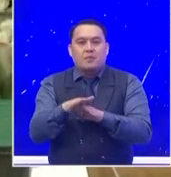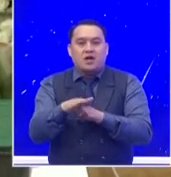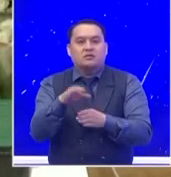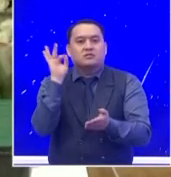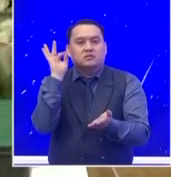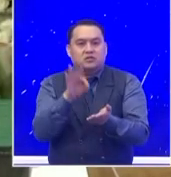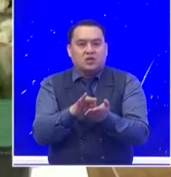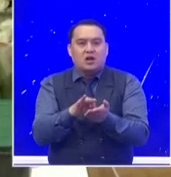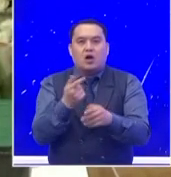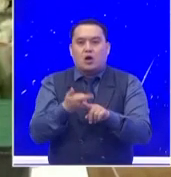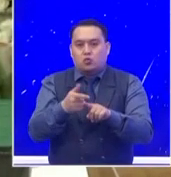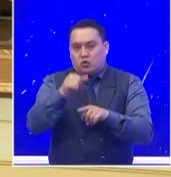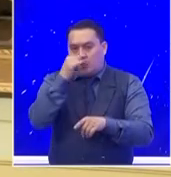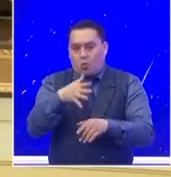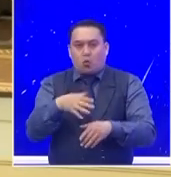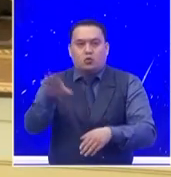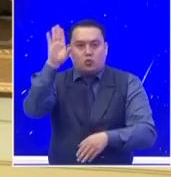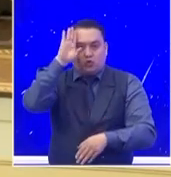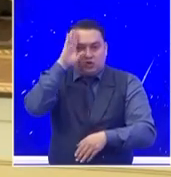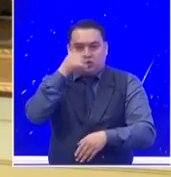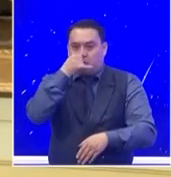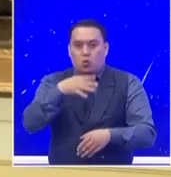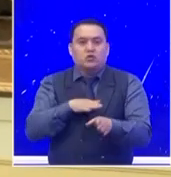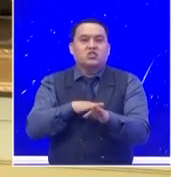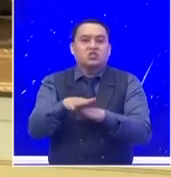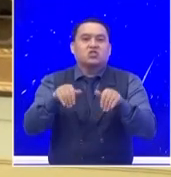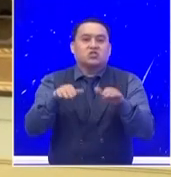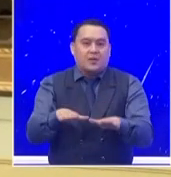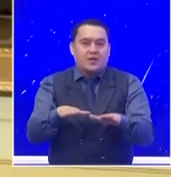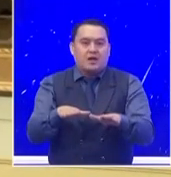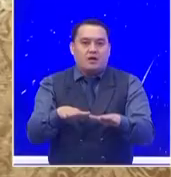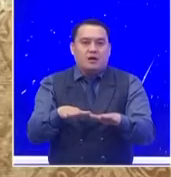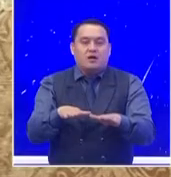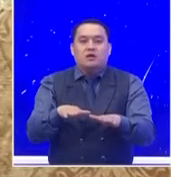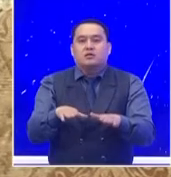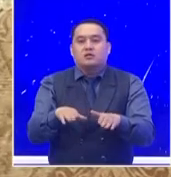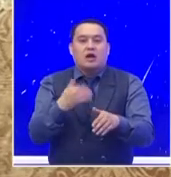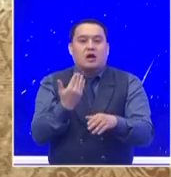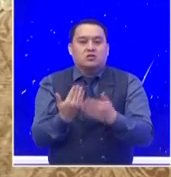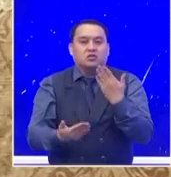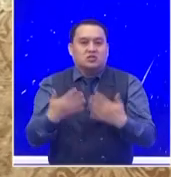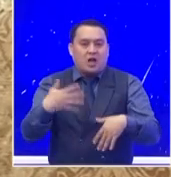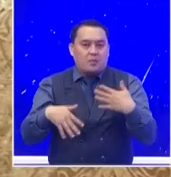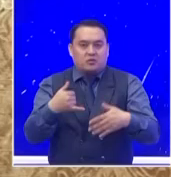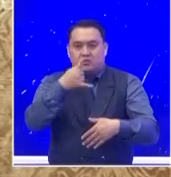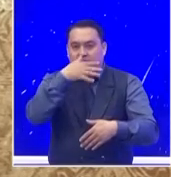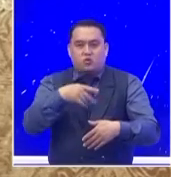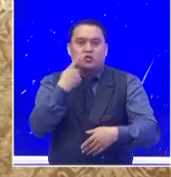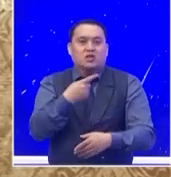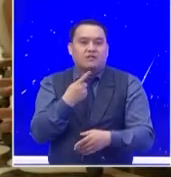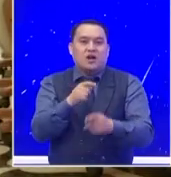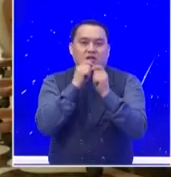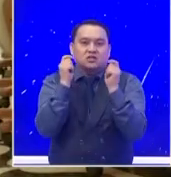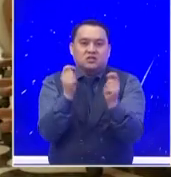задачами, которые не могут решить мужчины. И потому слабым полом их никак не назовешь. Каждой участнице встречи